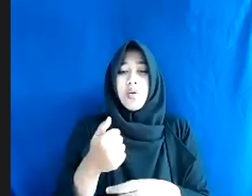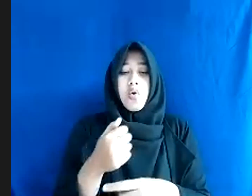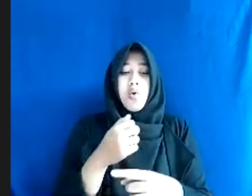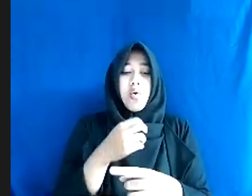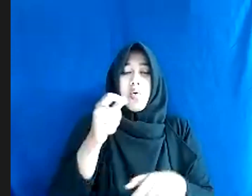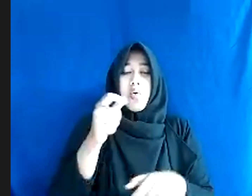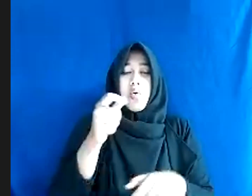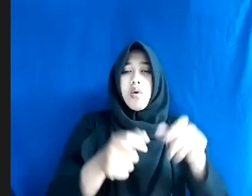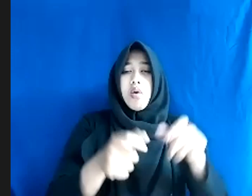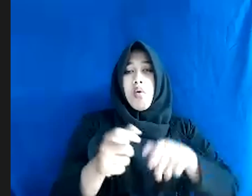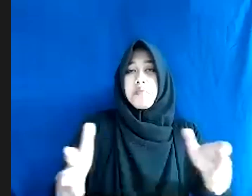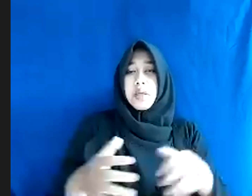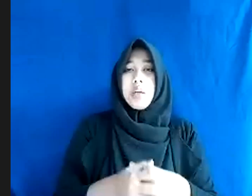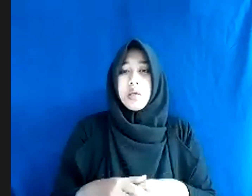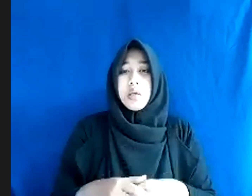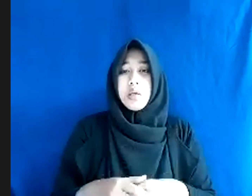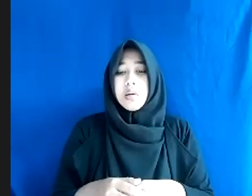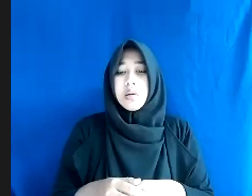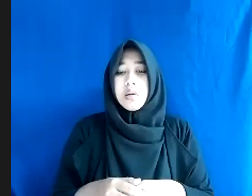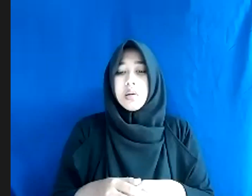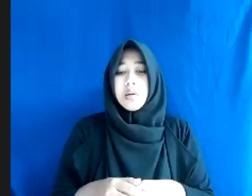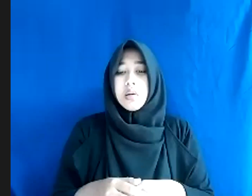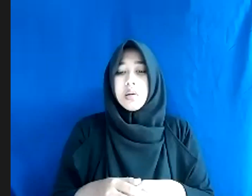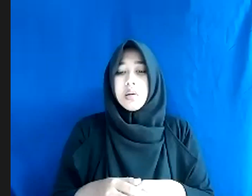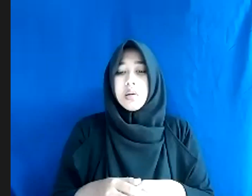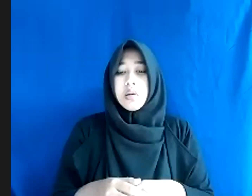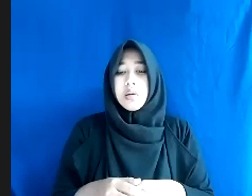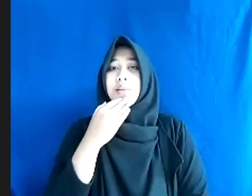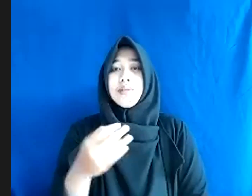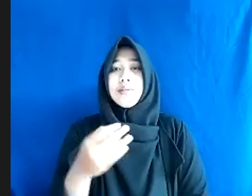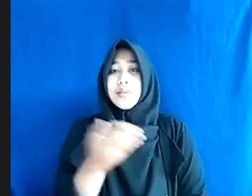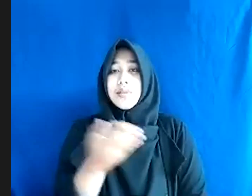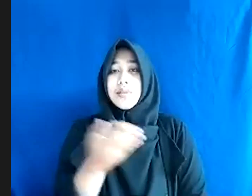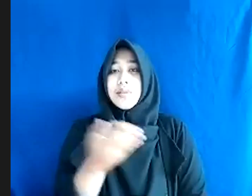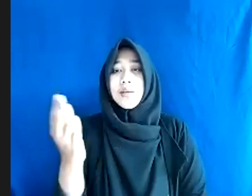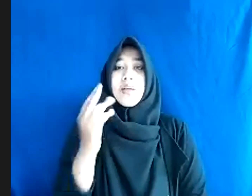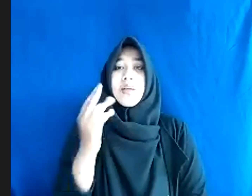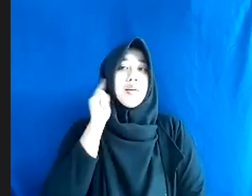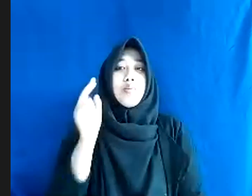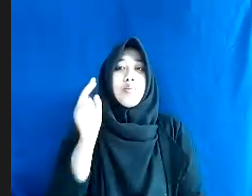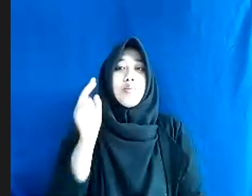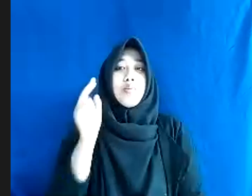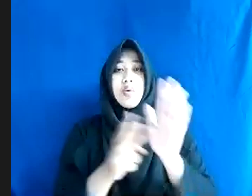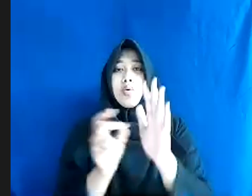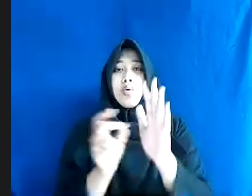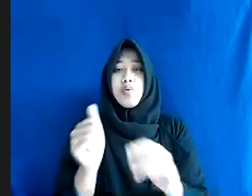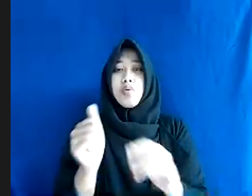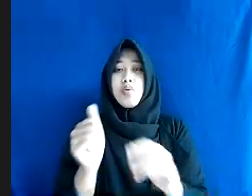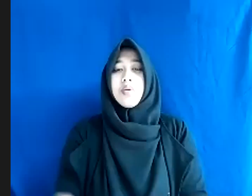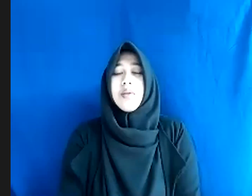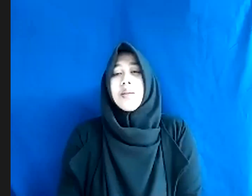itu. Terima kasih Bu Nur. Saya serahkan kembali ke Bu Nur. Oke. Terima kasih sekali. Hari ini